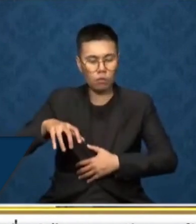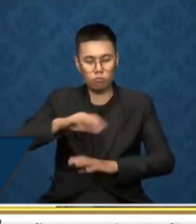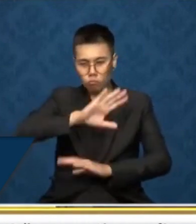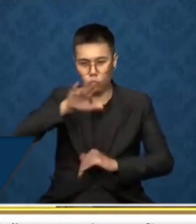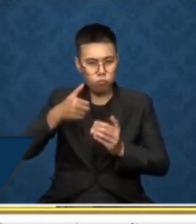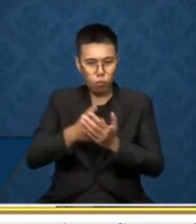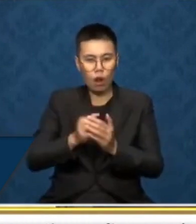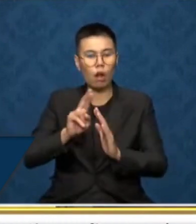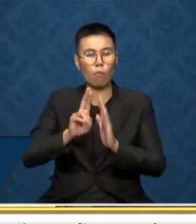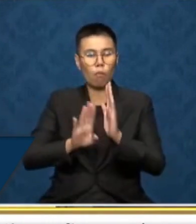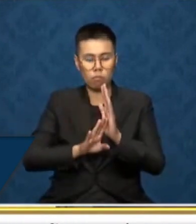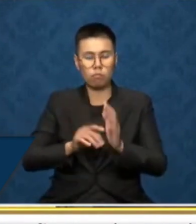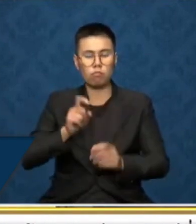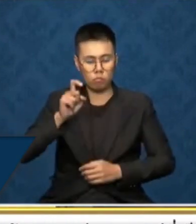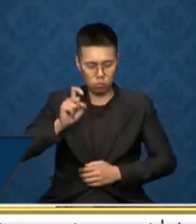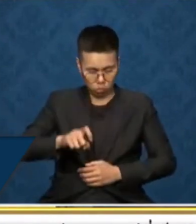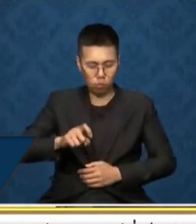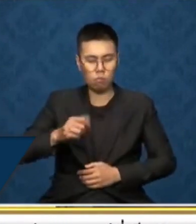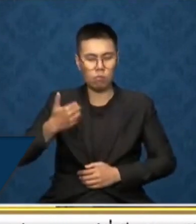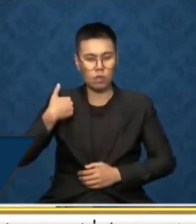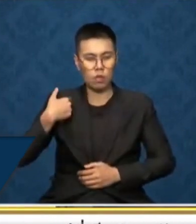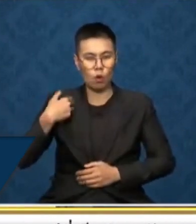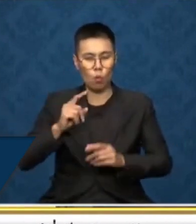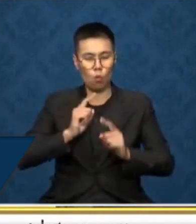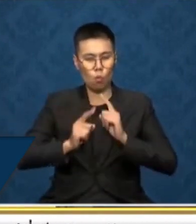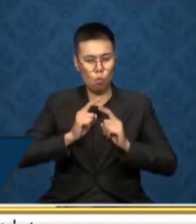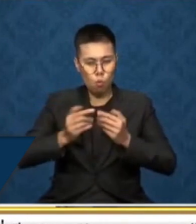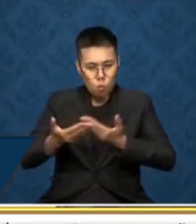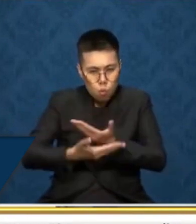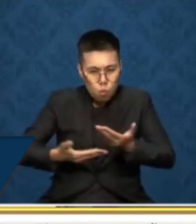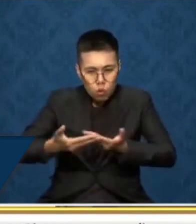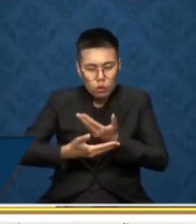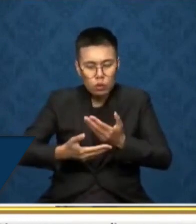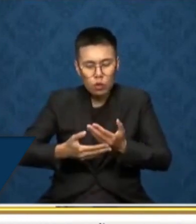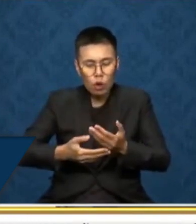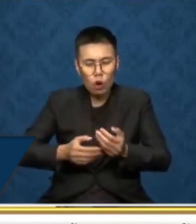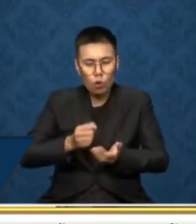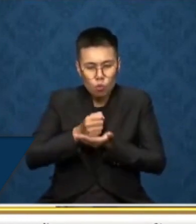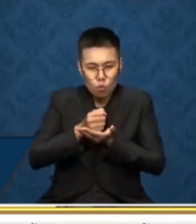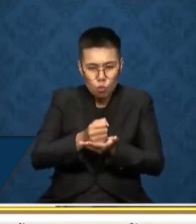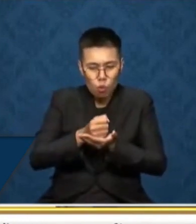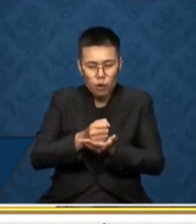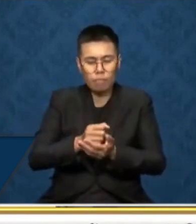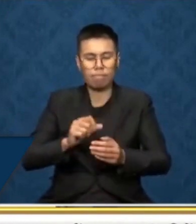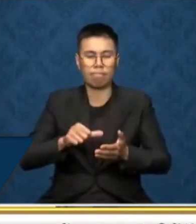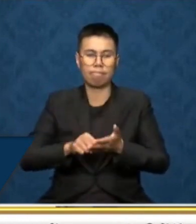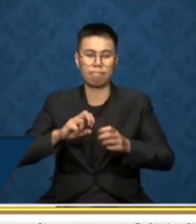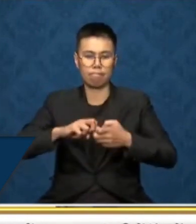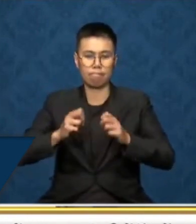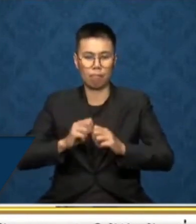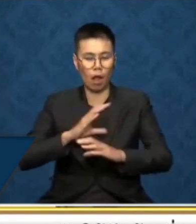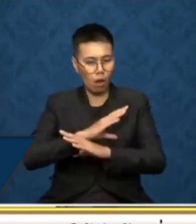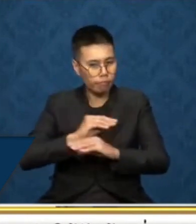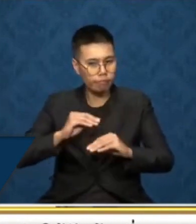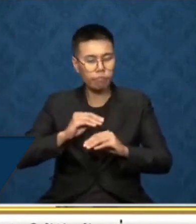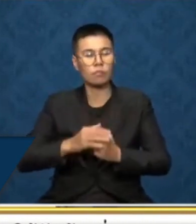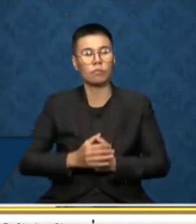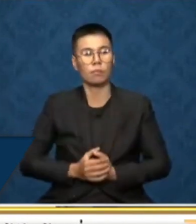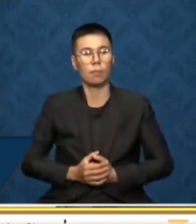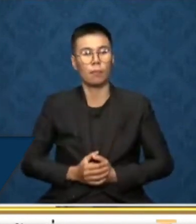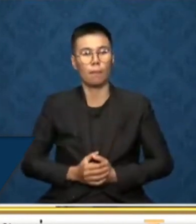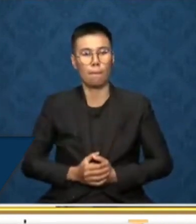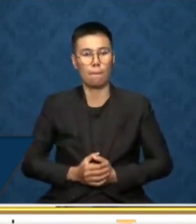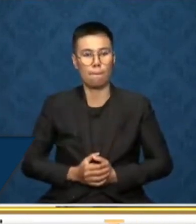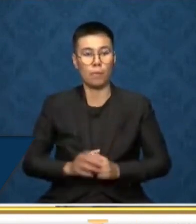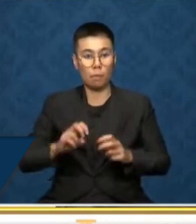เพราะฉะนั้นนี่จึงมีความจำเป็นครับที่เราจะต้องมาพูดและต้องหาทางแก้ไขปัญหานี้กันทีนี้ที่มาของปัญหาครับท่านประธ